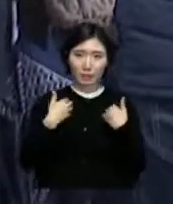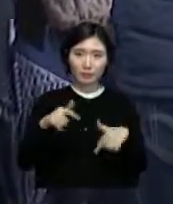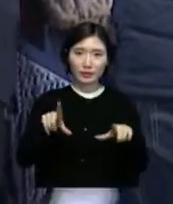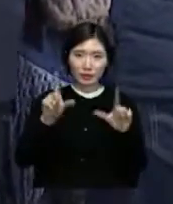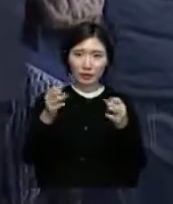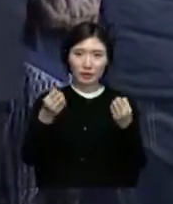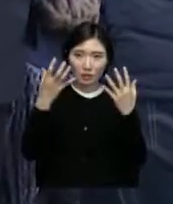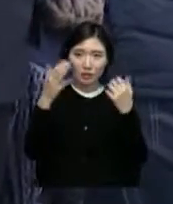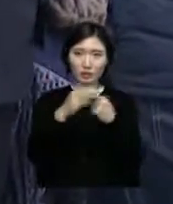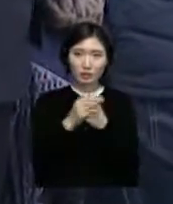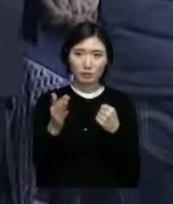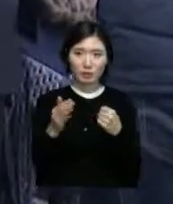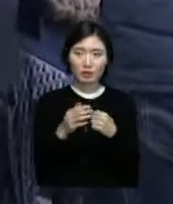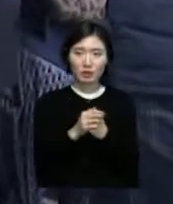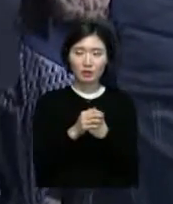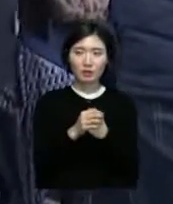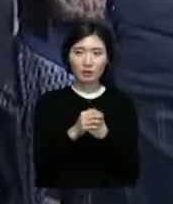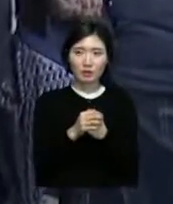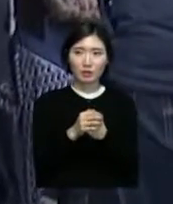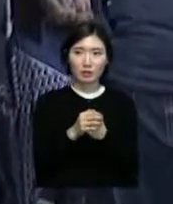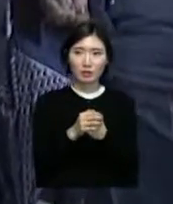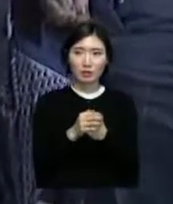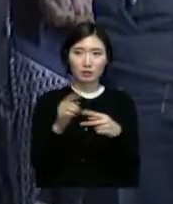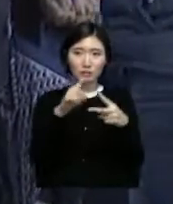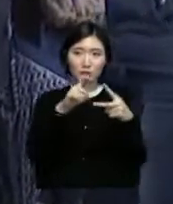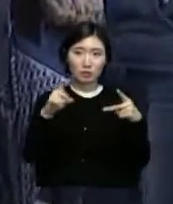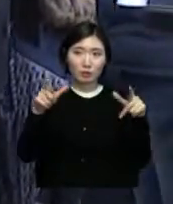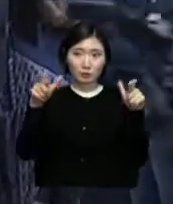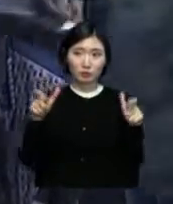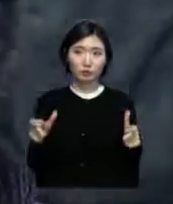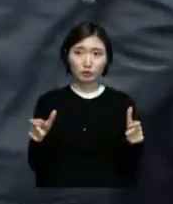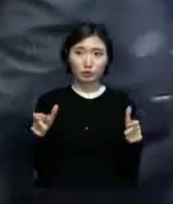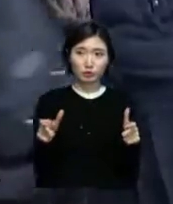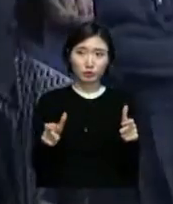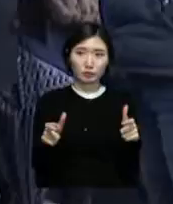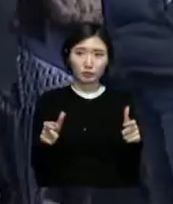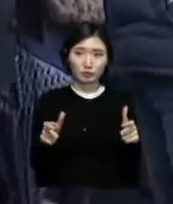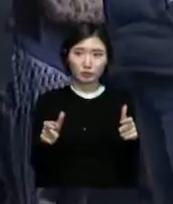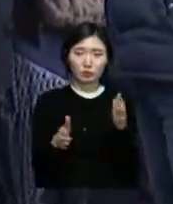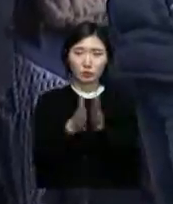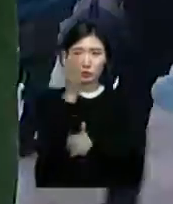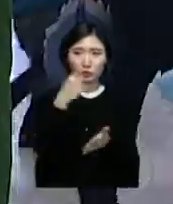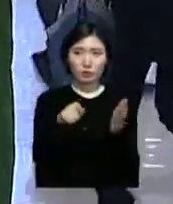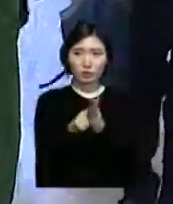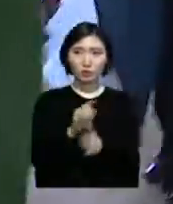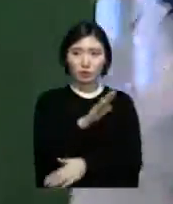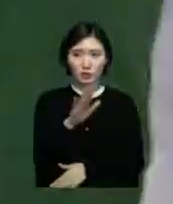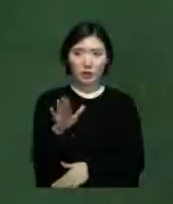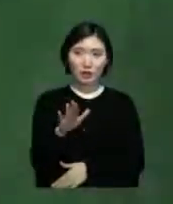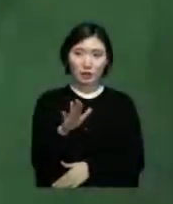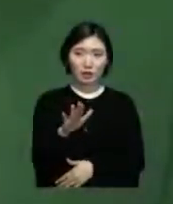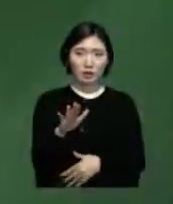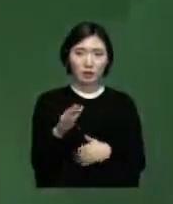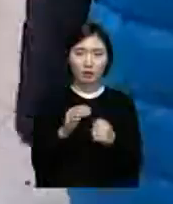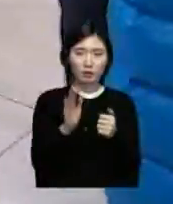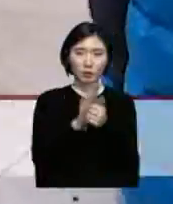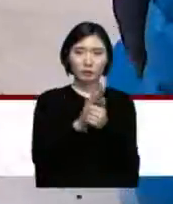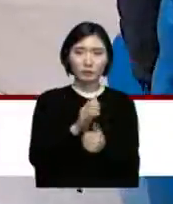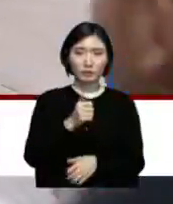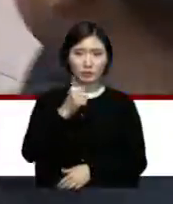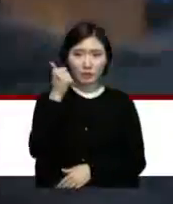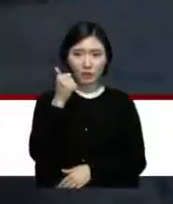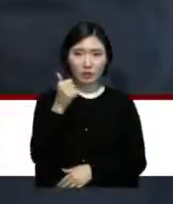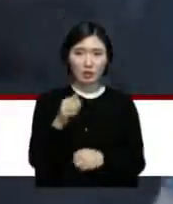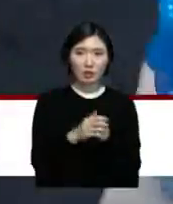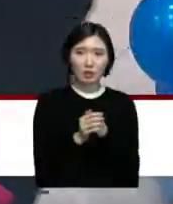학생들이 이렇게 다 으쌰으쌰해서 특히 서대문구 도시구에서 우리가 좀 뭐 해야 되겠다. 유치원 아이들의 행복